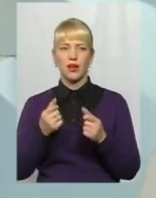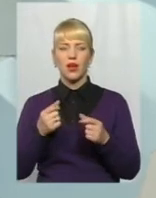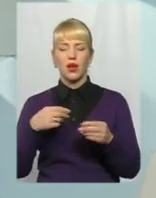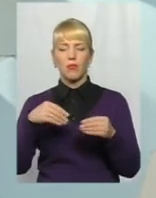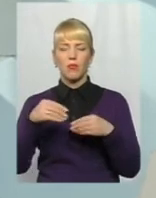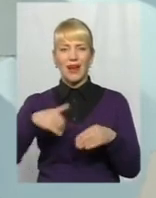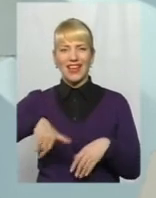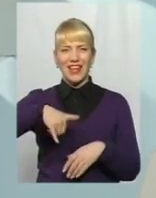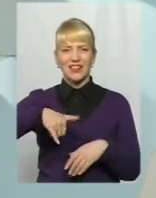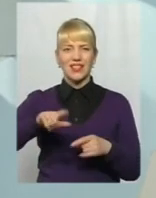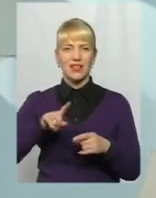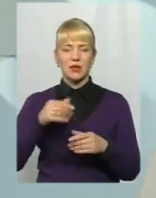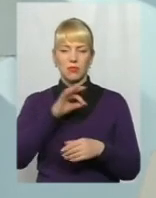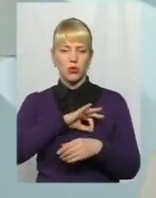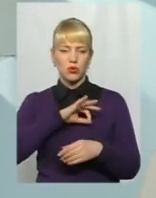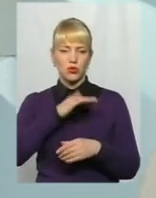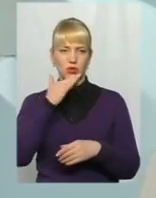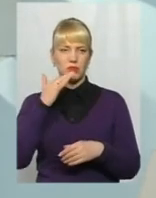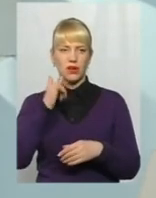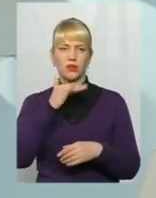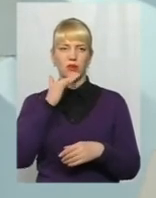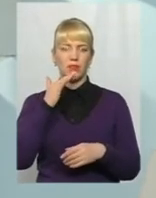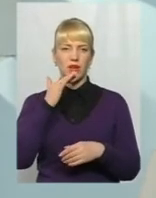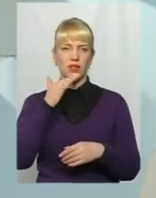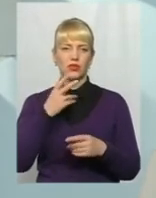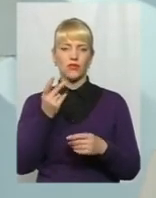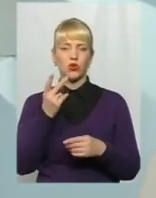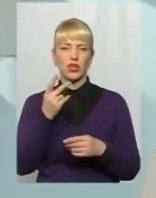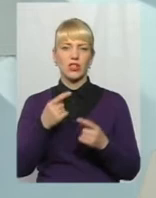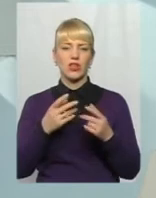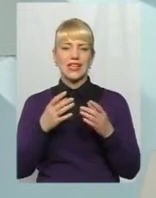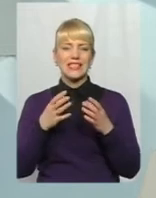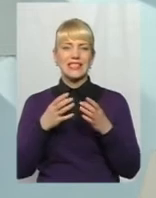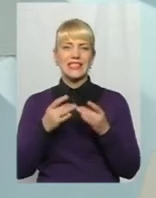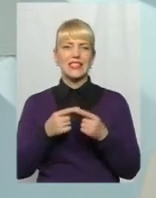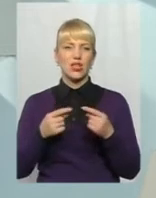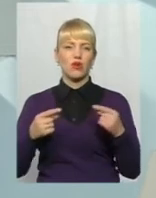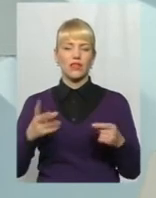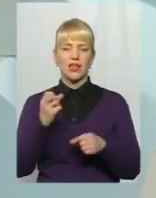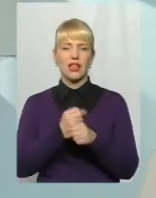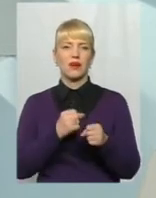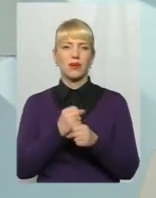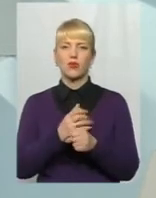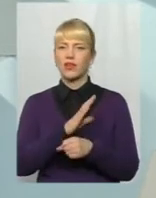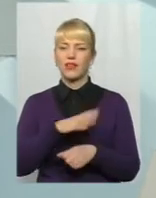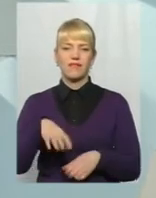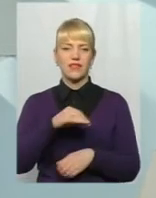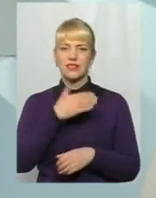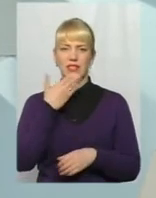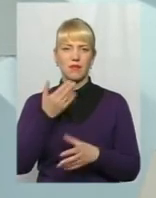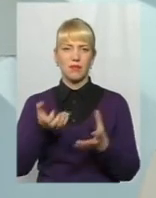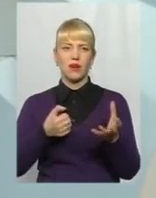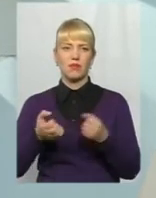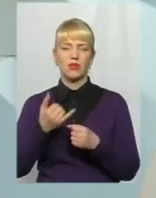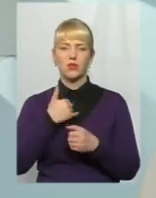ті пакети, якими ми користуємося. І багато вторинної сировини на переробку не вся приймається. У нас немає в